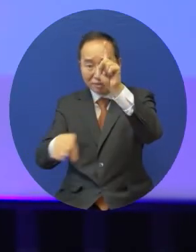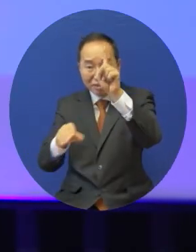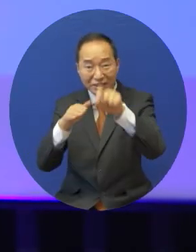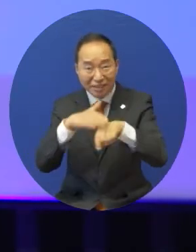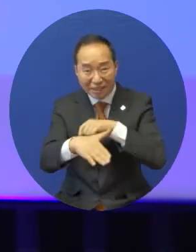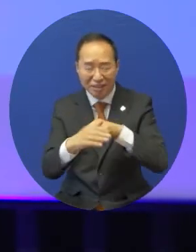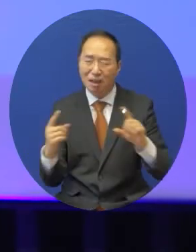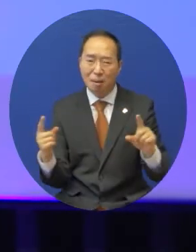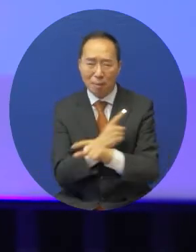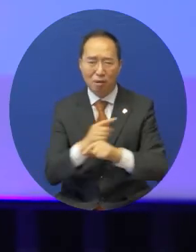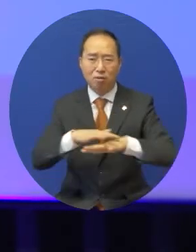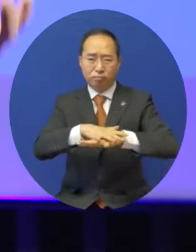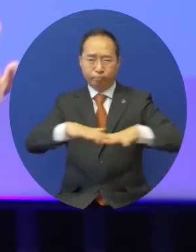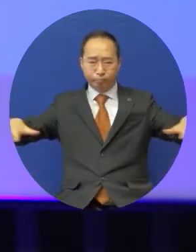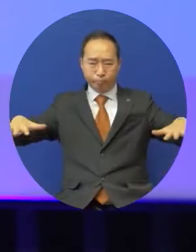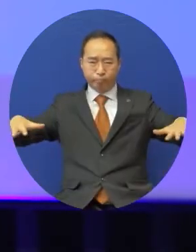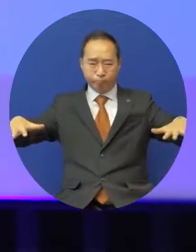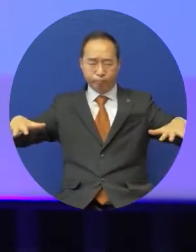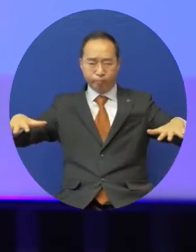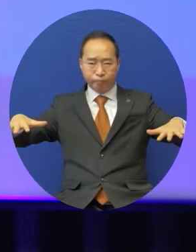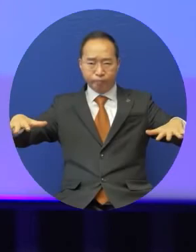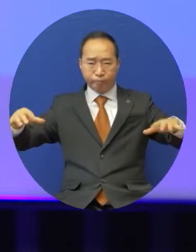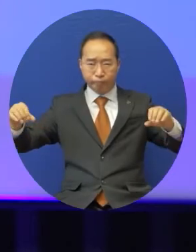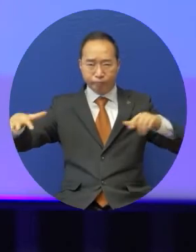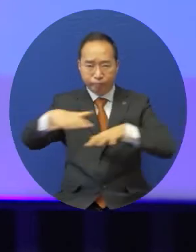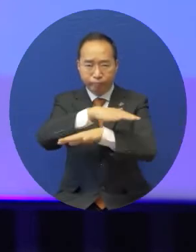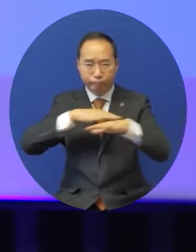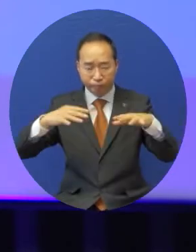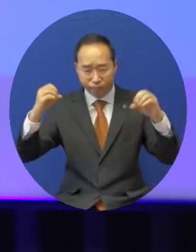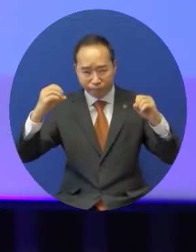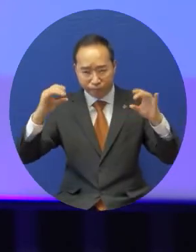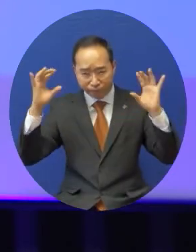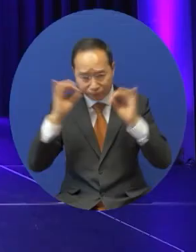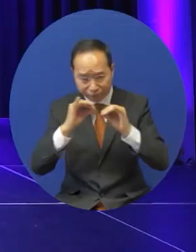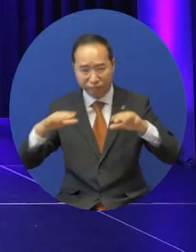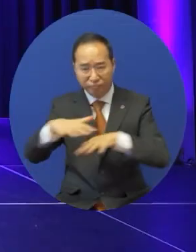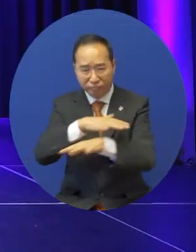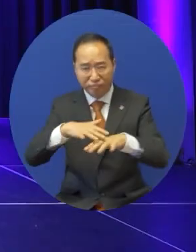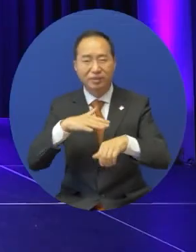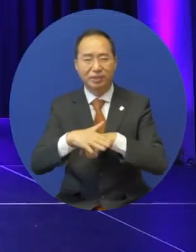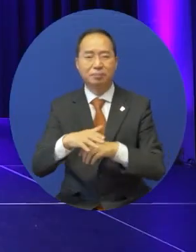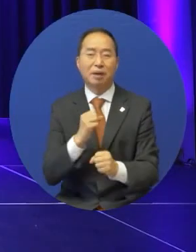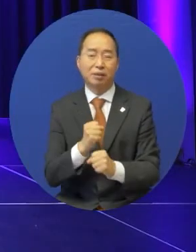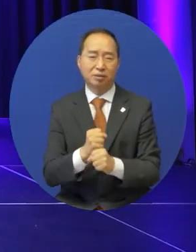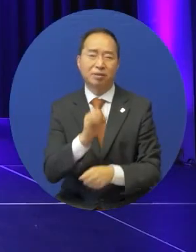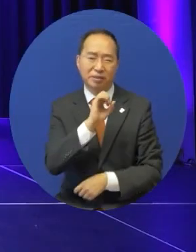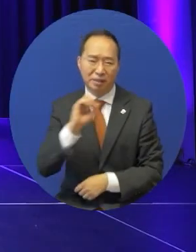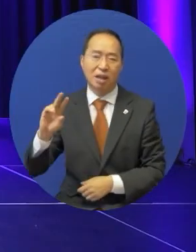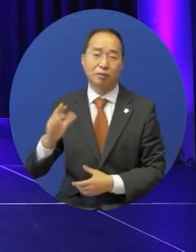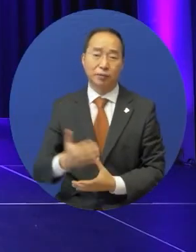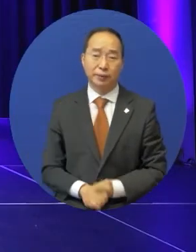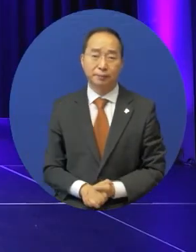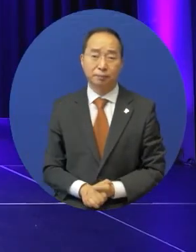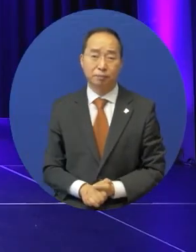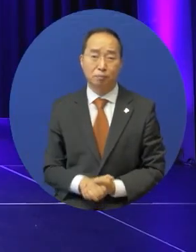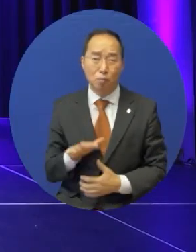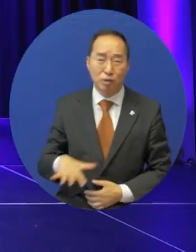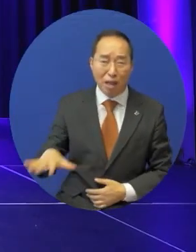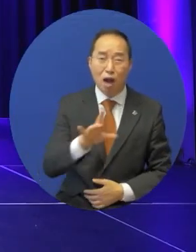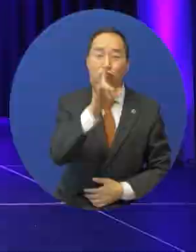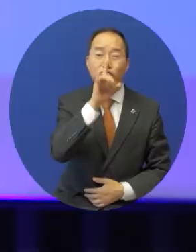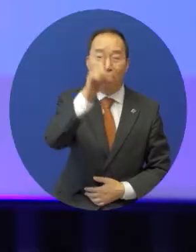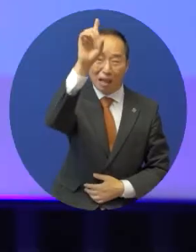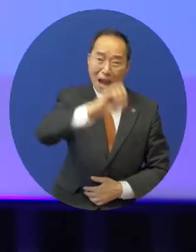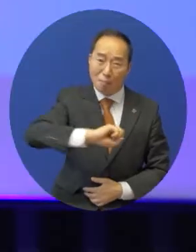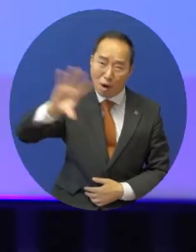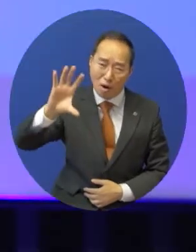바꿔야 새로운 아이디어를 내놓을 수 있다라고 하는 거죠. 물론 뭐 모든 것들을 다 탈중앙화 시킬 수는